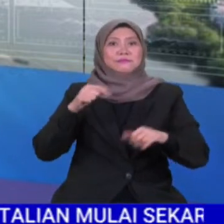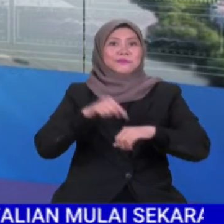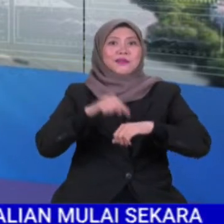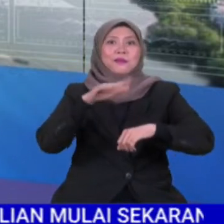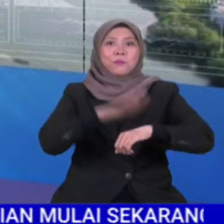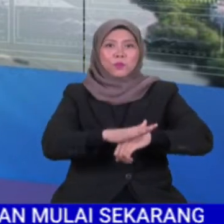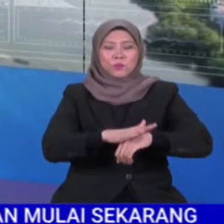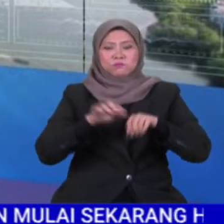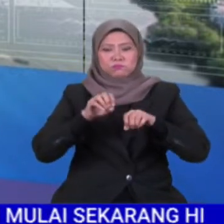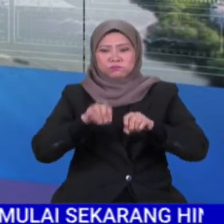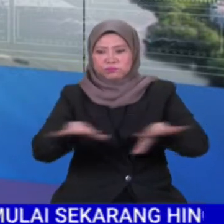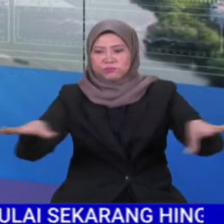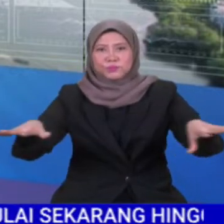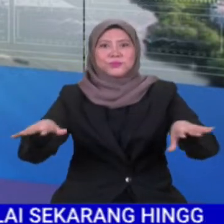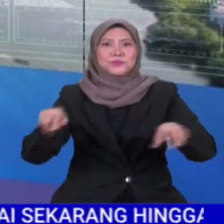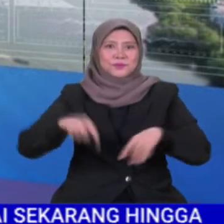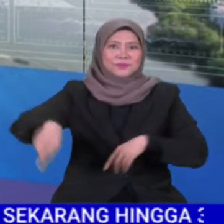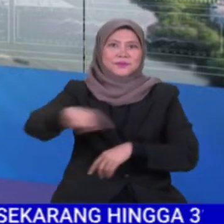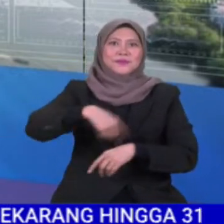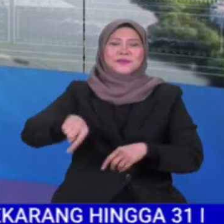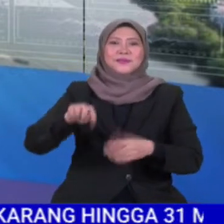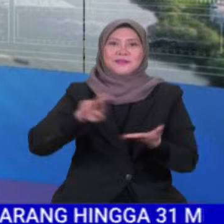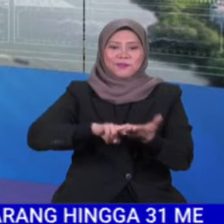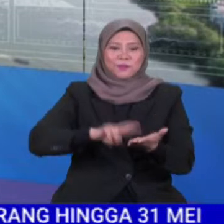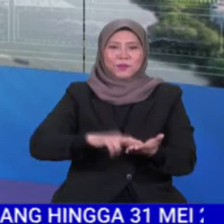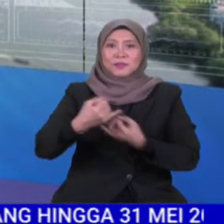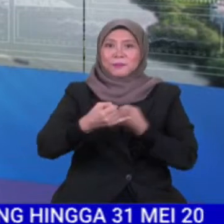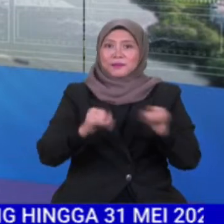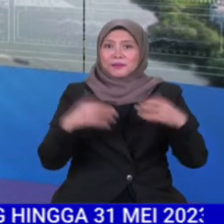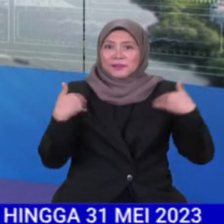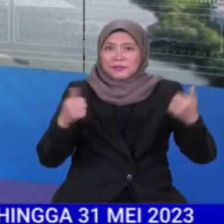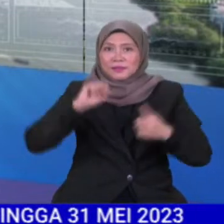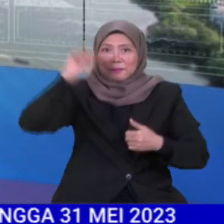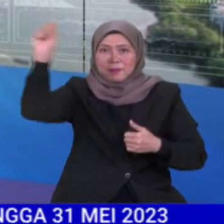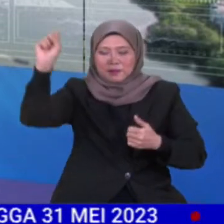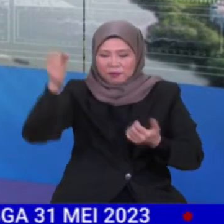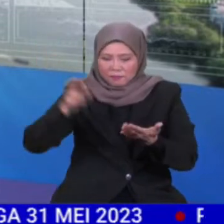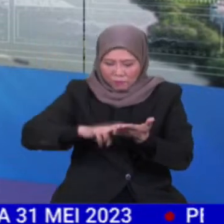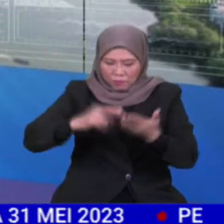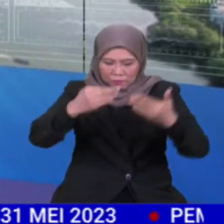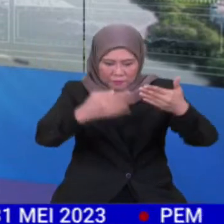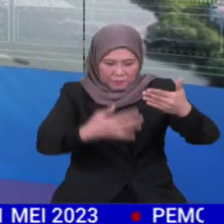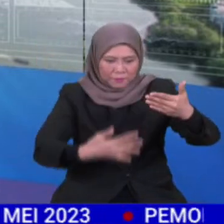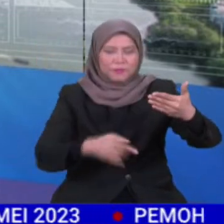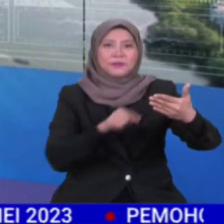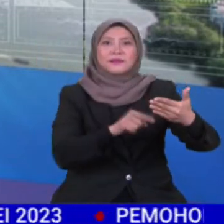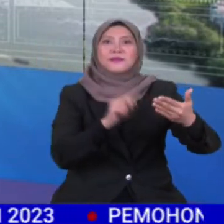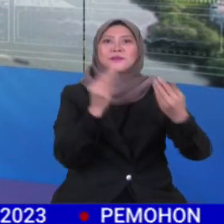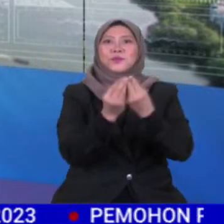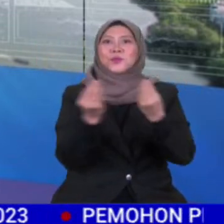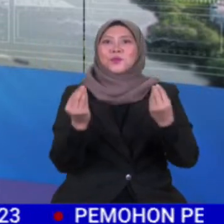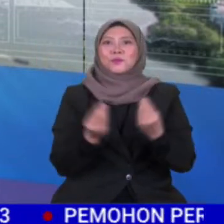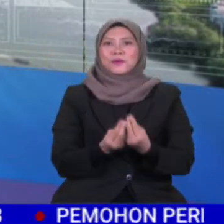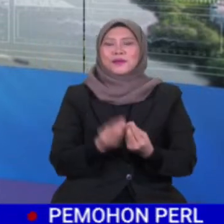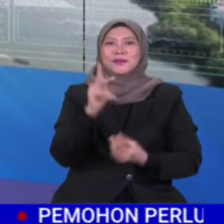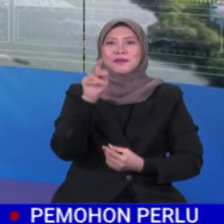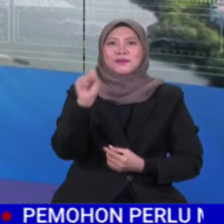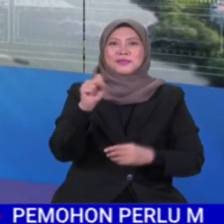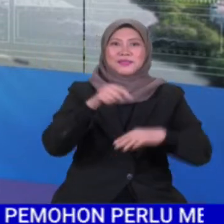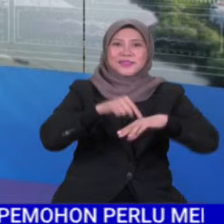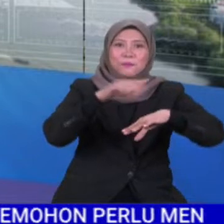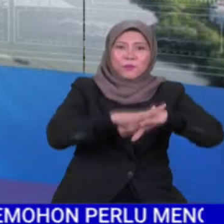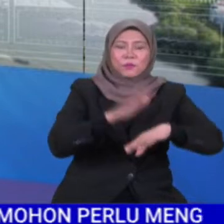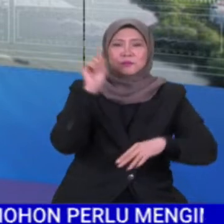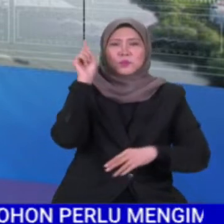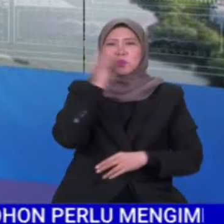denggi. Ini kerana berdasarkan rekod Jabatan Kesihatan Negeri Sabah, sehingga kini Tawau mencatatkan jumlah kumulatif kes denggi